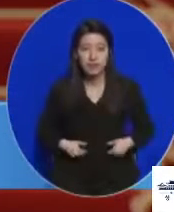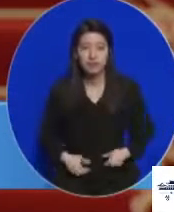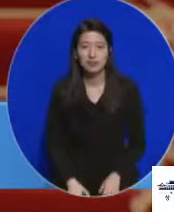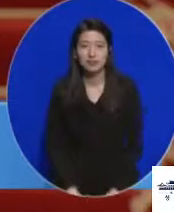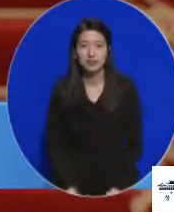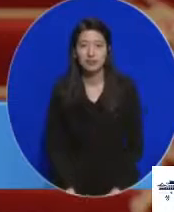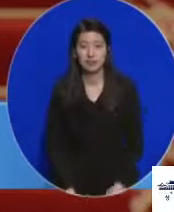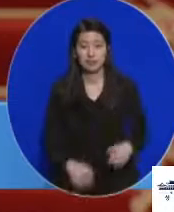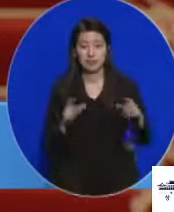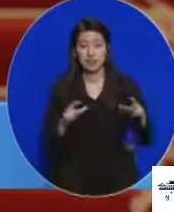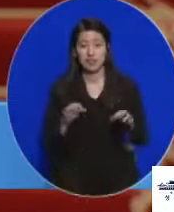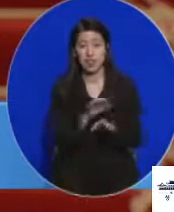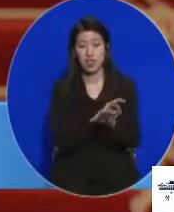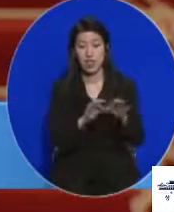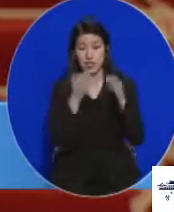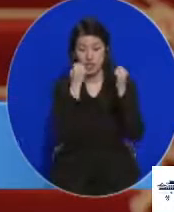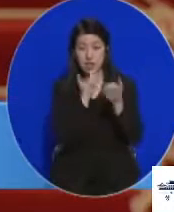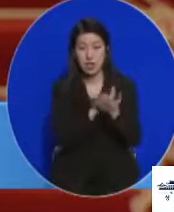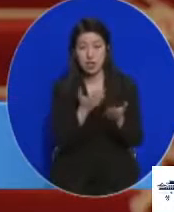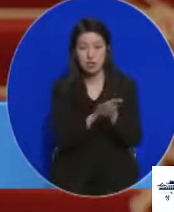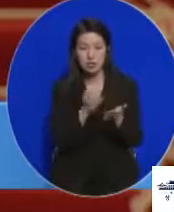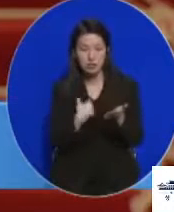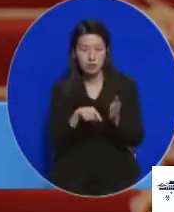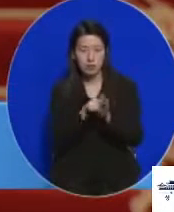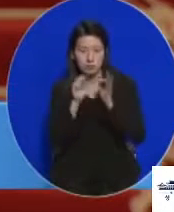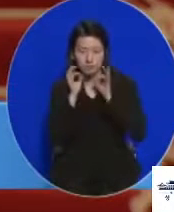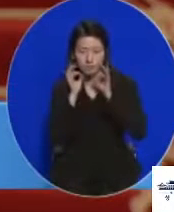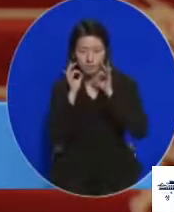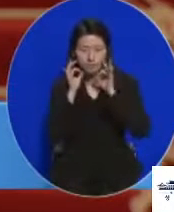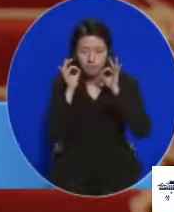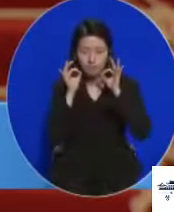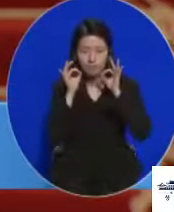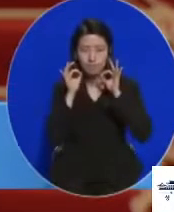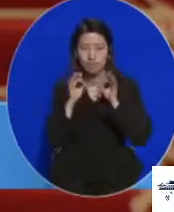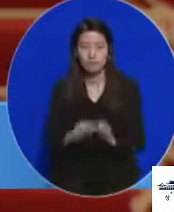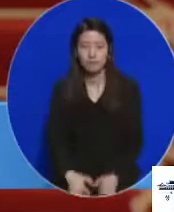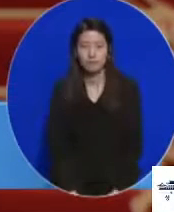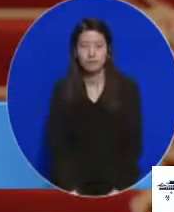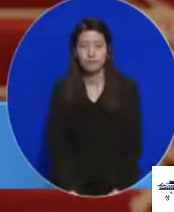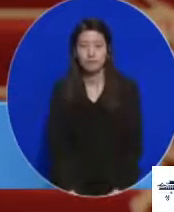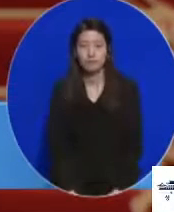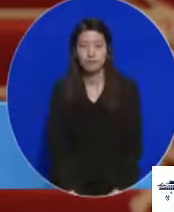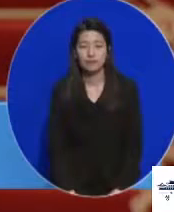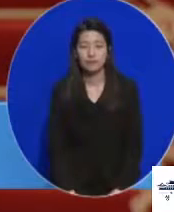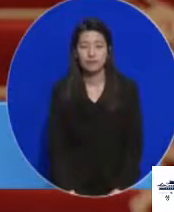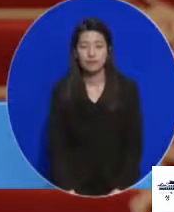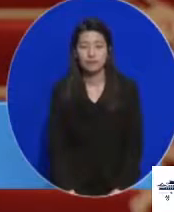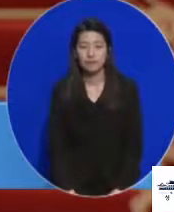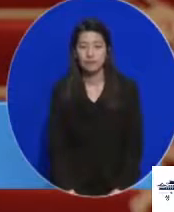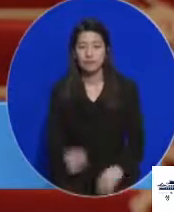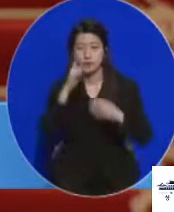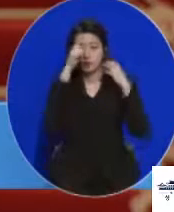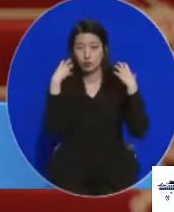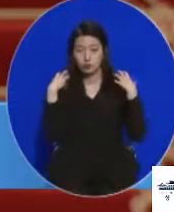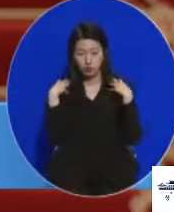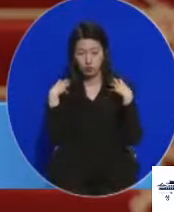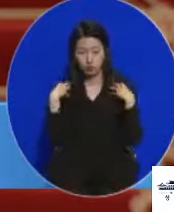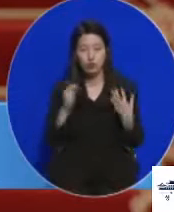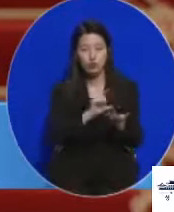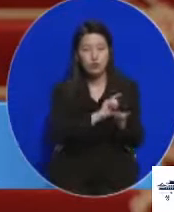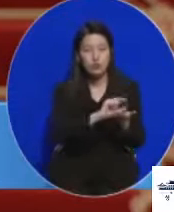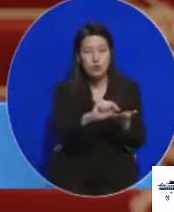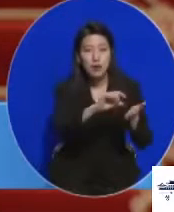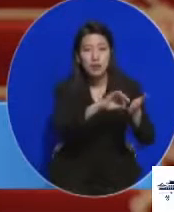지역경제 혁신을 위한 노력도 더욱 강화하겠습니다 국가 지방 협력 특별교부세 등을